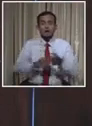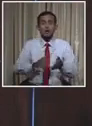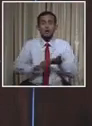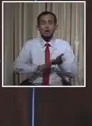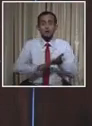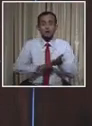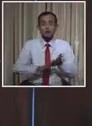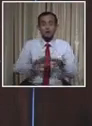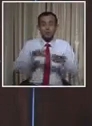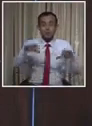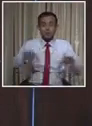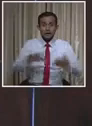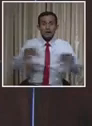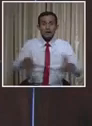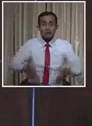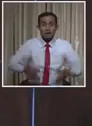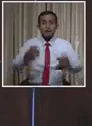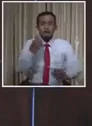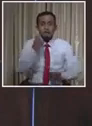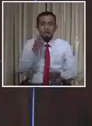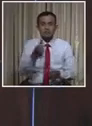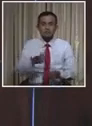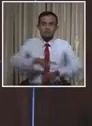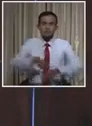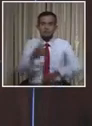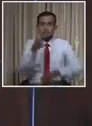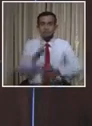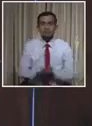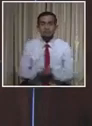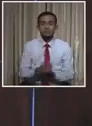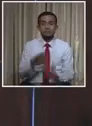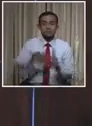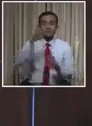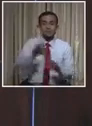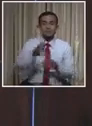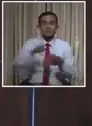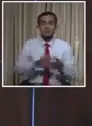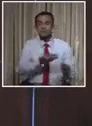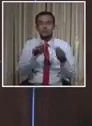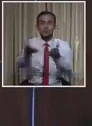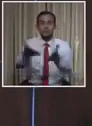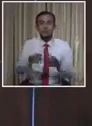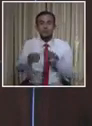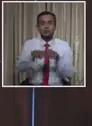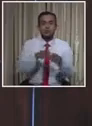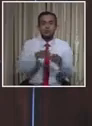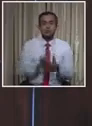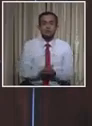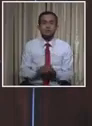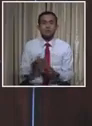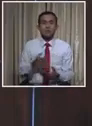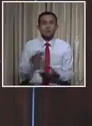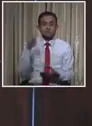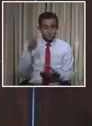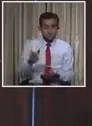කොන්ක්‍රීට් කැටල්ලපු පාරවල් දැක්කේ ගරු මන්ත්‍රීට විනාඩි 2ක් කාලයක් තියෙනවා ඒ සංවර්ධනයේ ගමට ගෙනාව ඒ වගේම අපි විශ්වාස